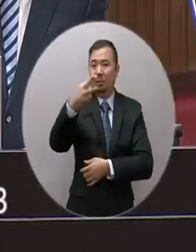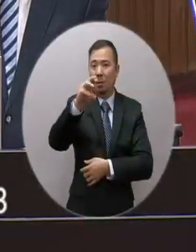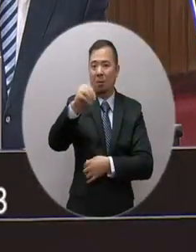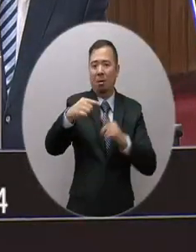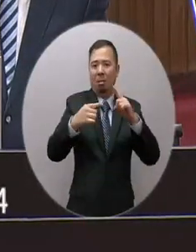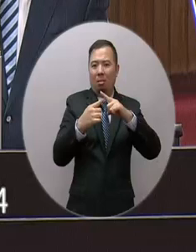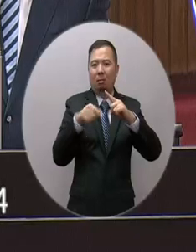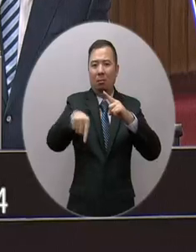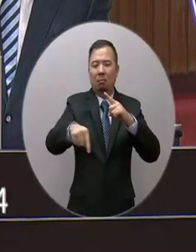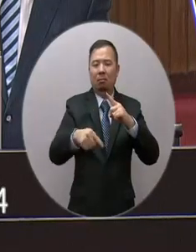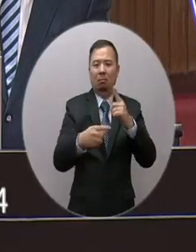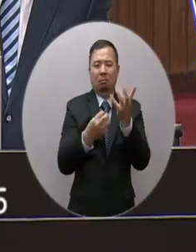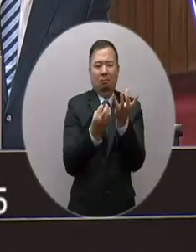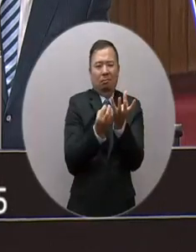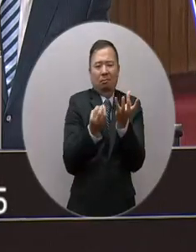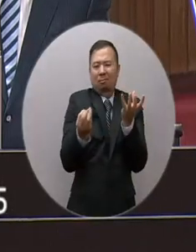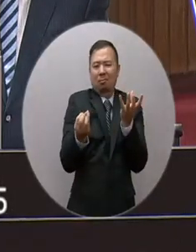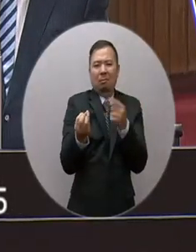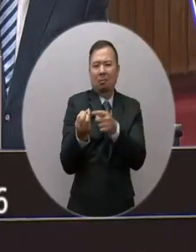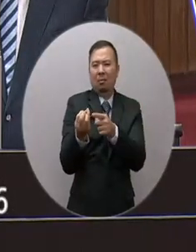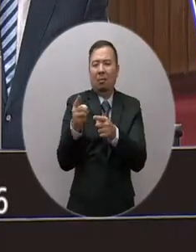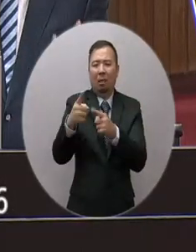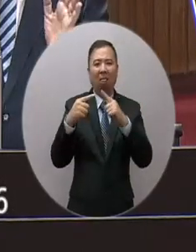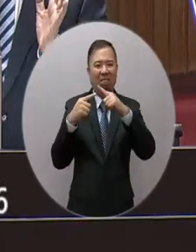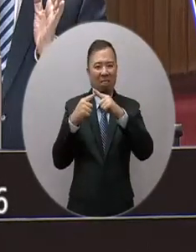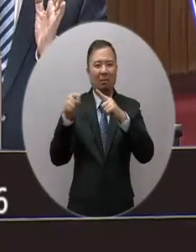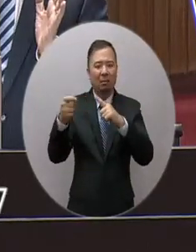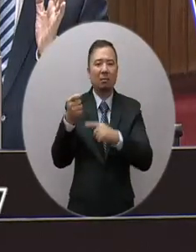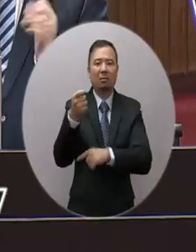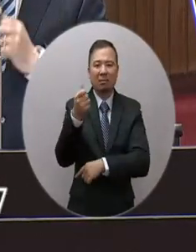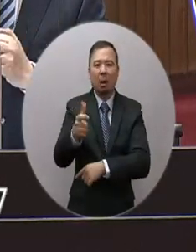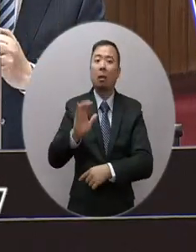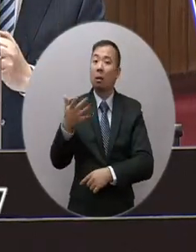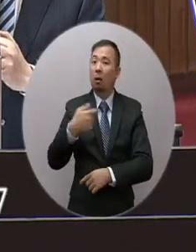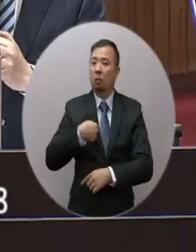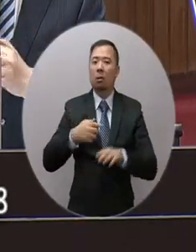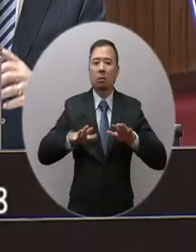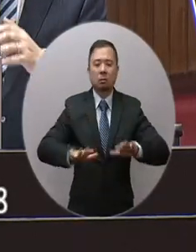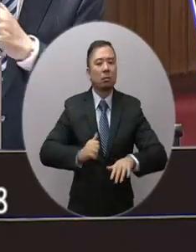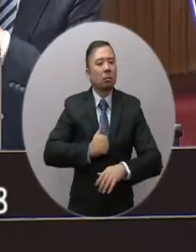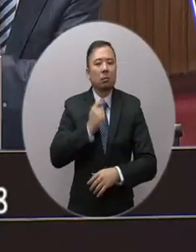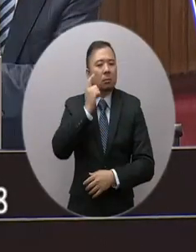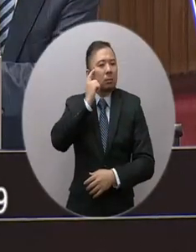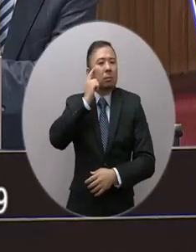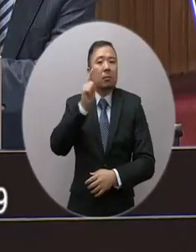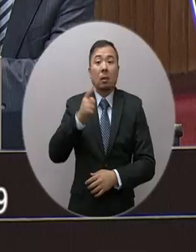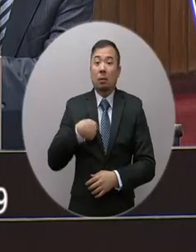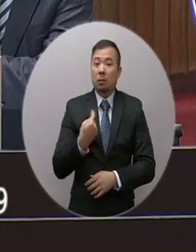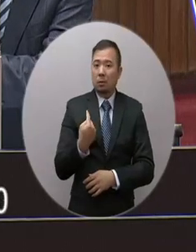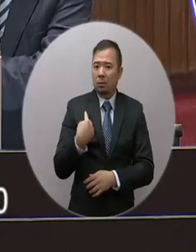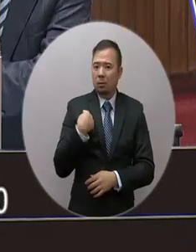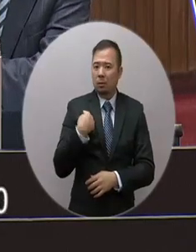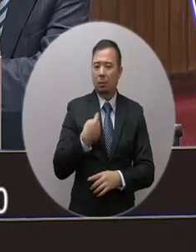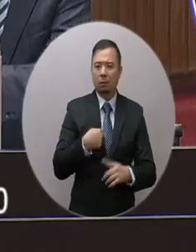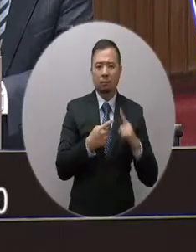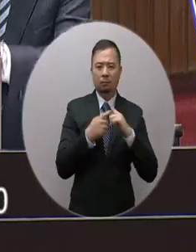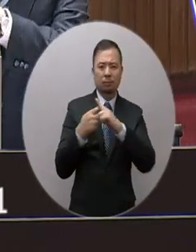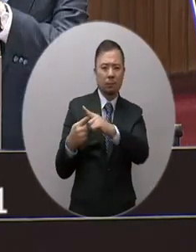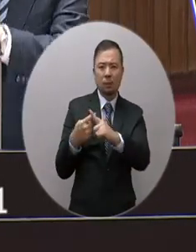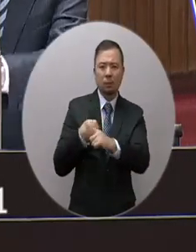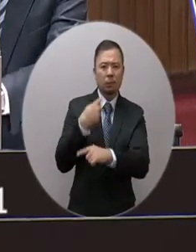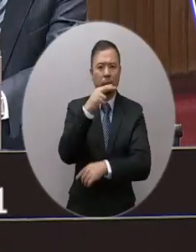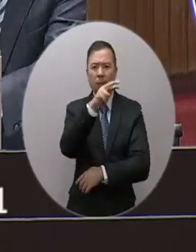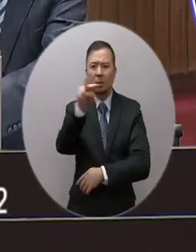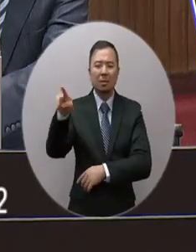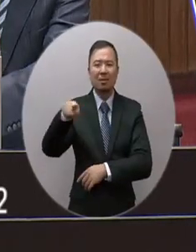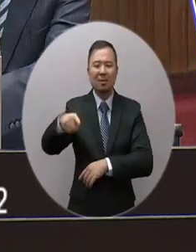占的一个非常比例非常非常的少，但是我今天台湾我是有感而发了，我觉得我昨天在现场，在